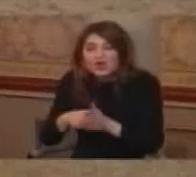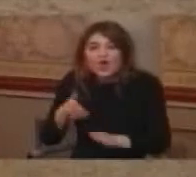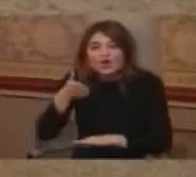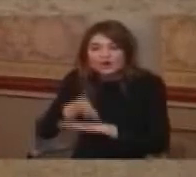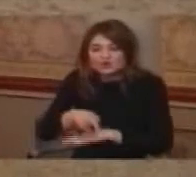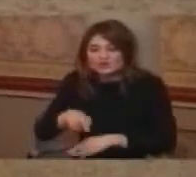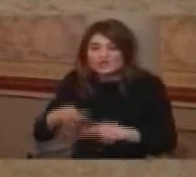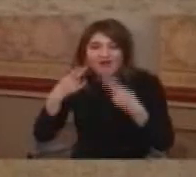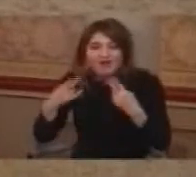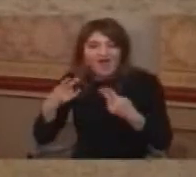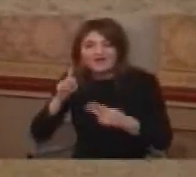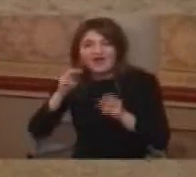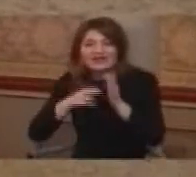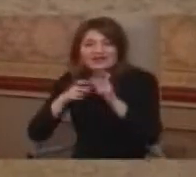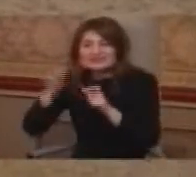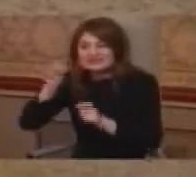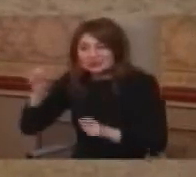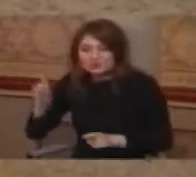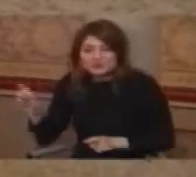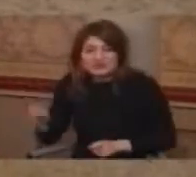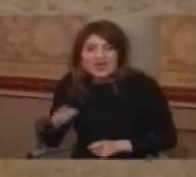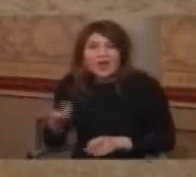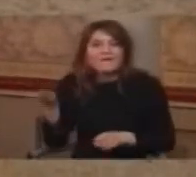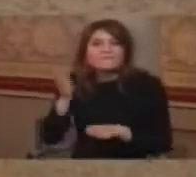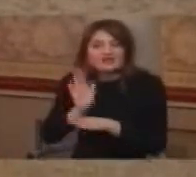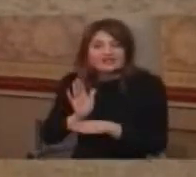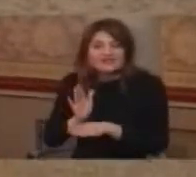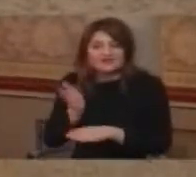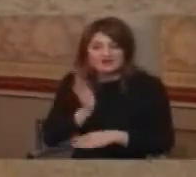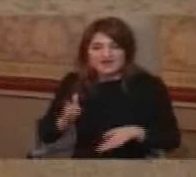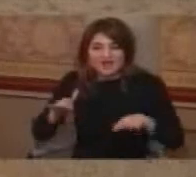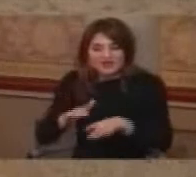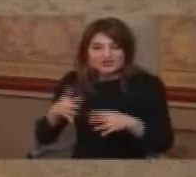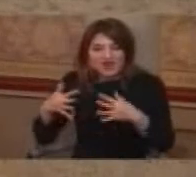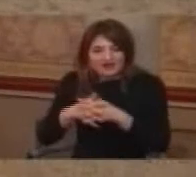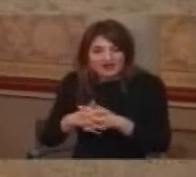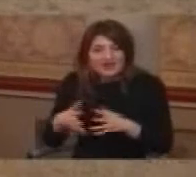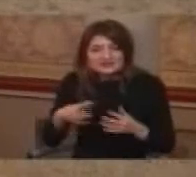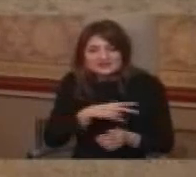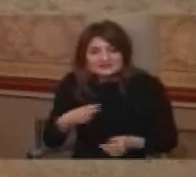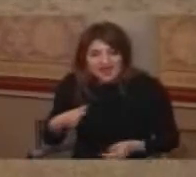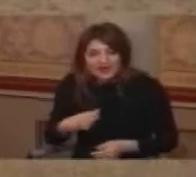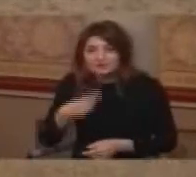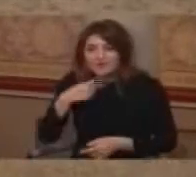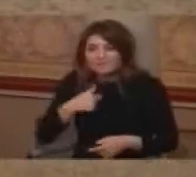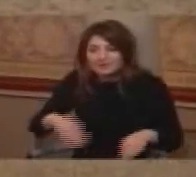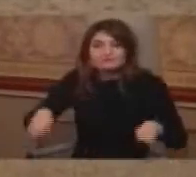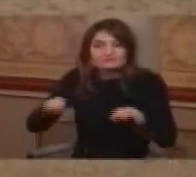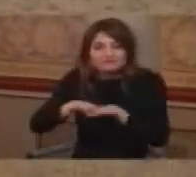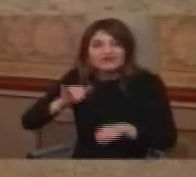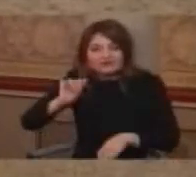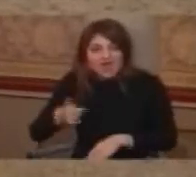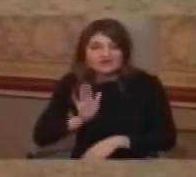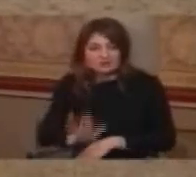glavnu instituciju predstavnika građana grada Zagreba da zaslužujemo i da jesmo društvo jednakih